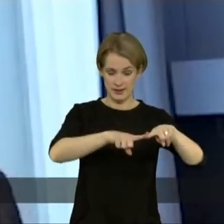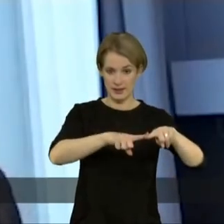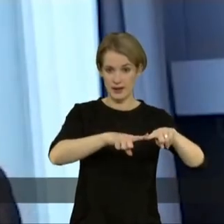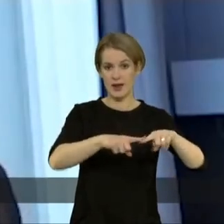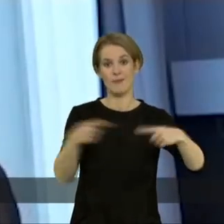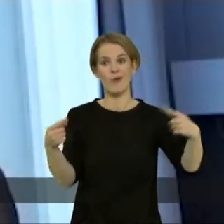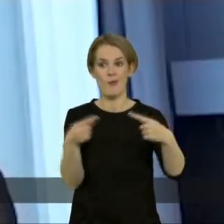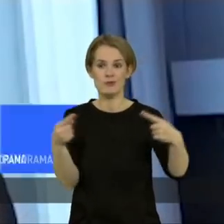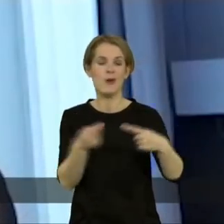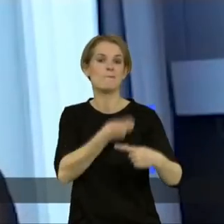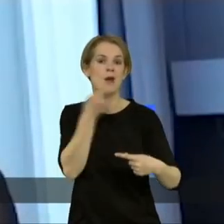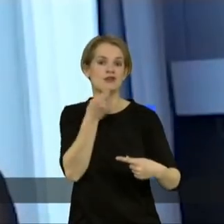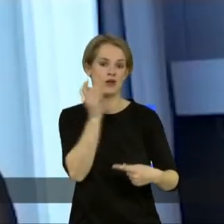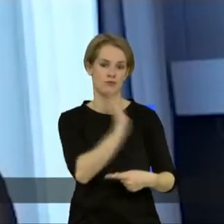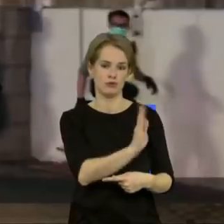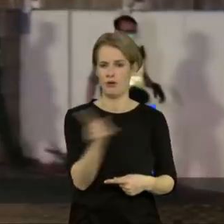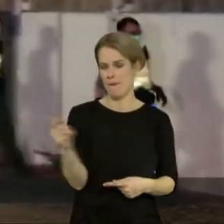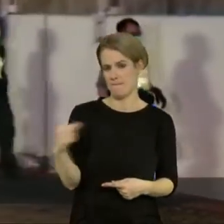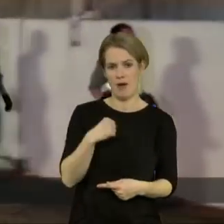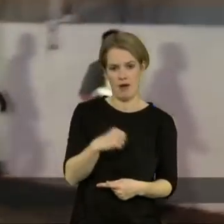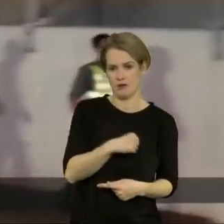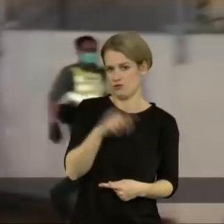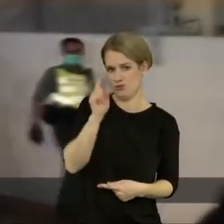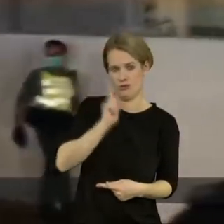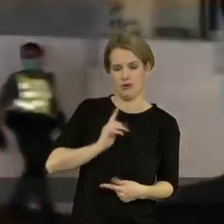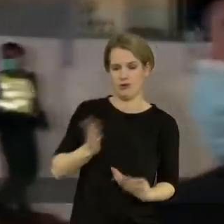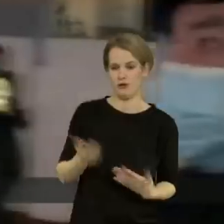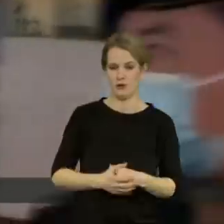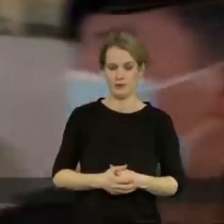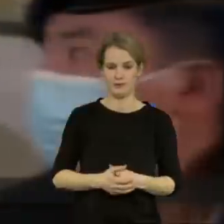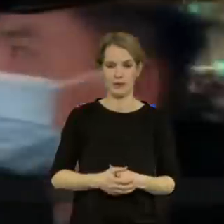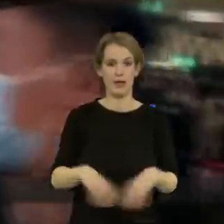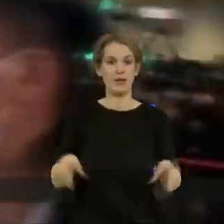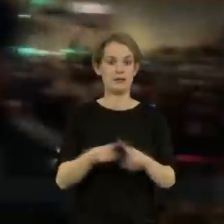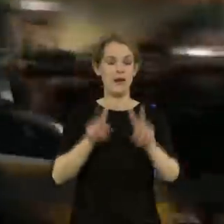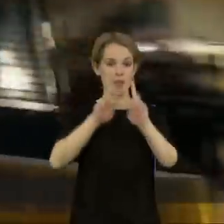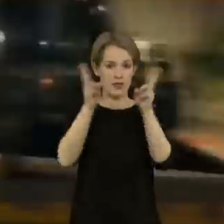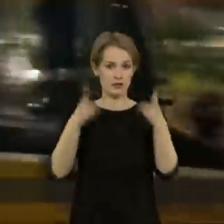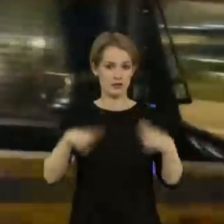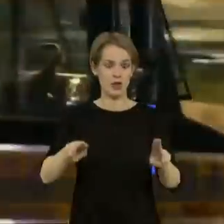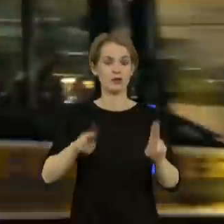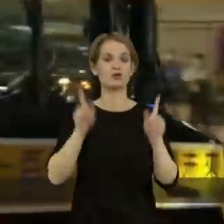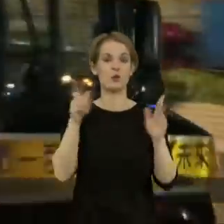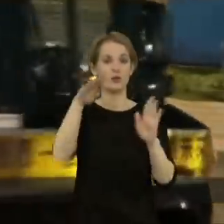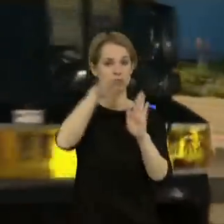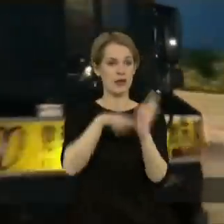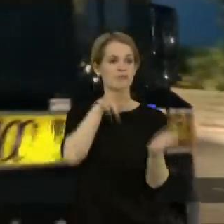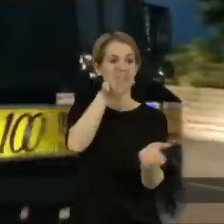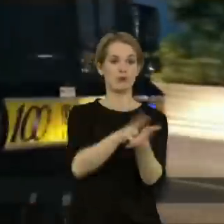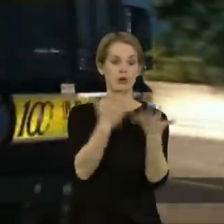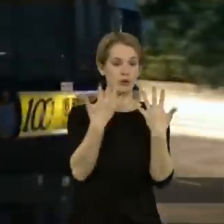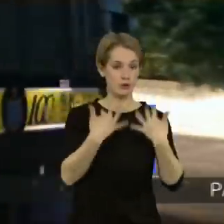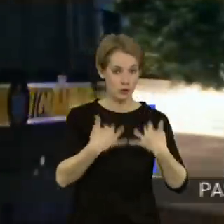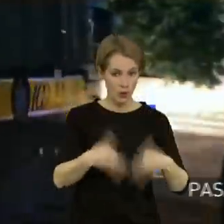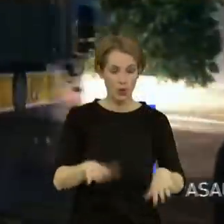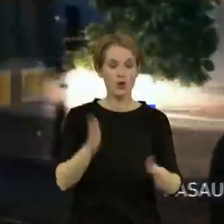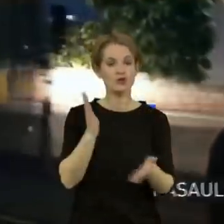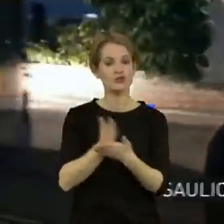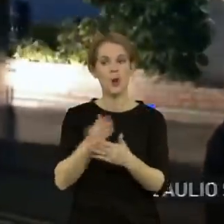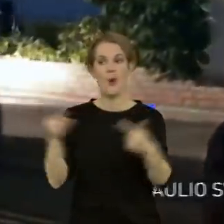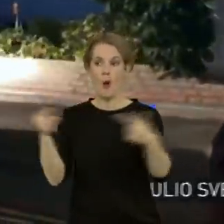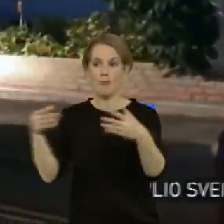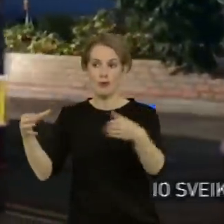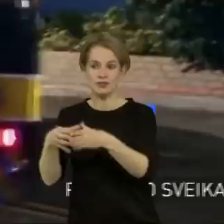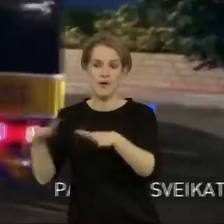vaidmenį. Tuo jie patys prisiprašė. Priimtas nacionalinio saugumo įstatymas jau smarkiai apribojo opozicijos galimybės